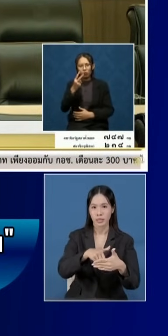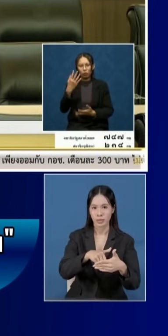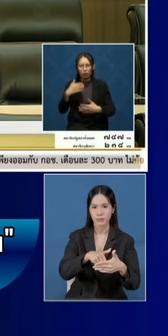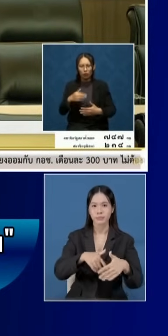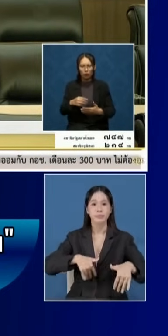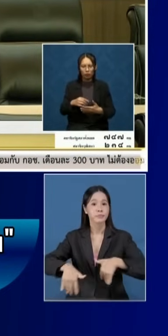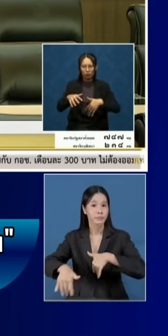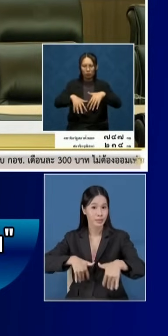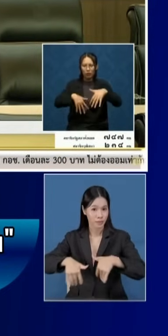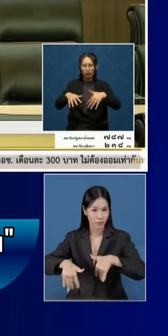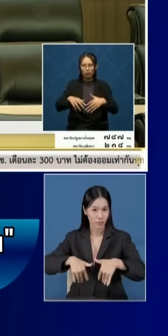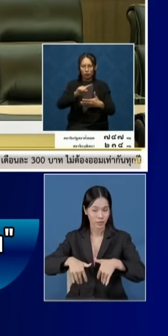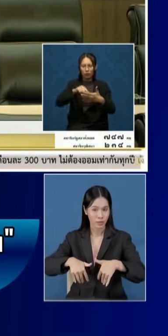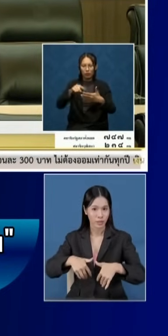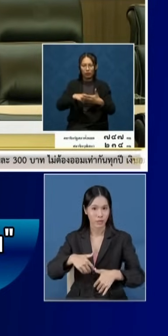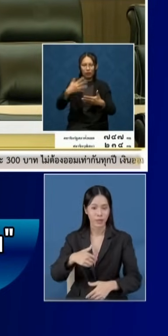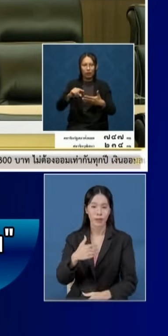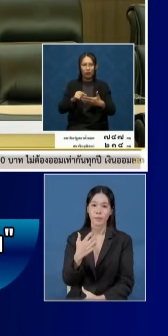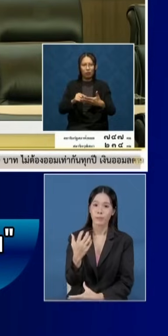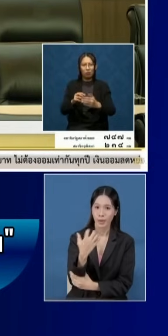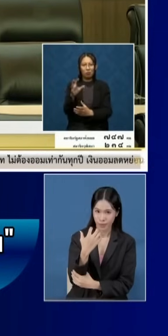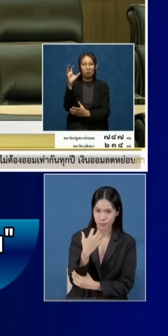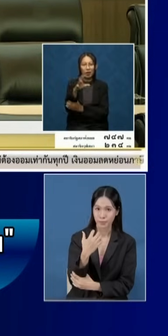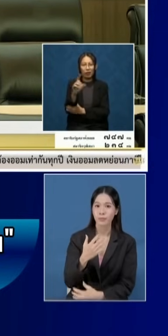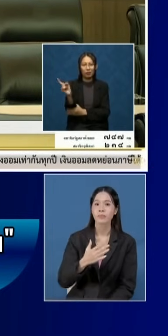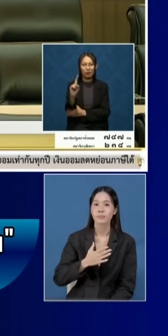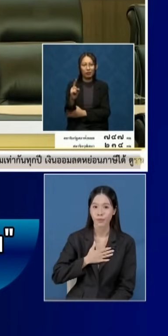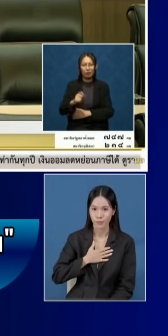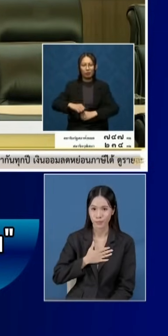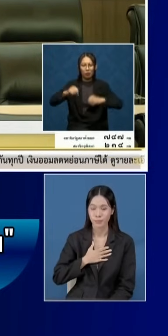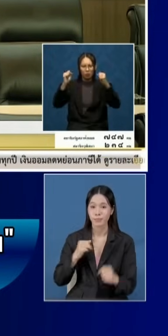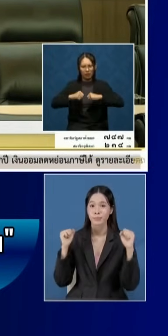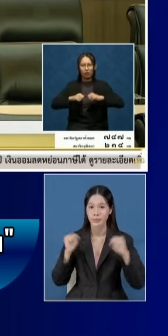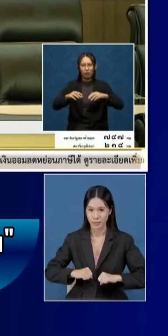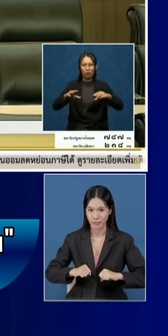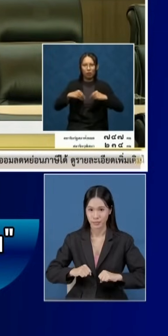ประชาชนบังคับให้กับผมจะต้องลงมติเช่นนั้น